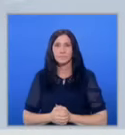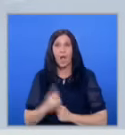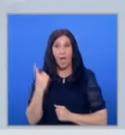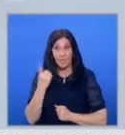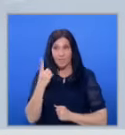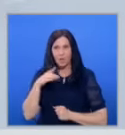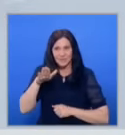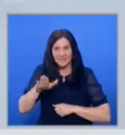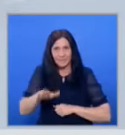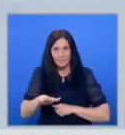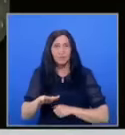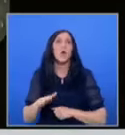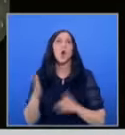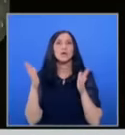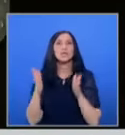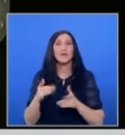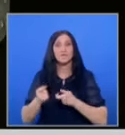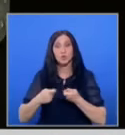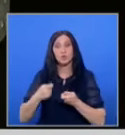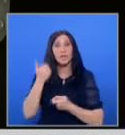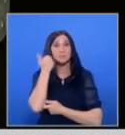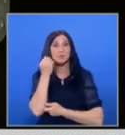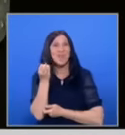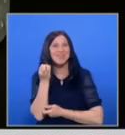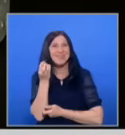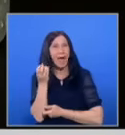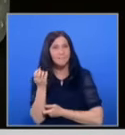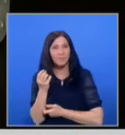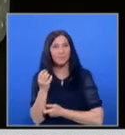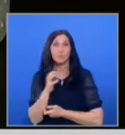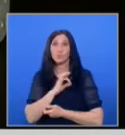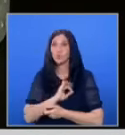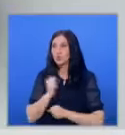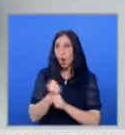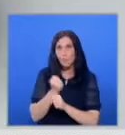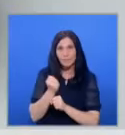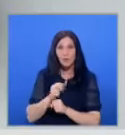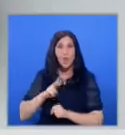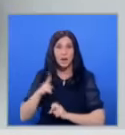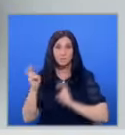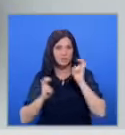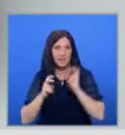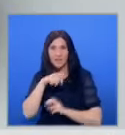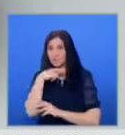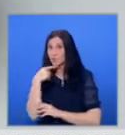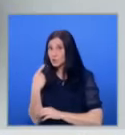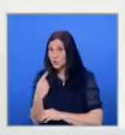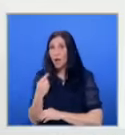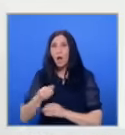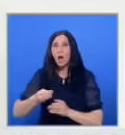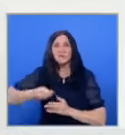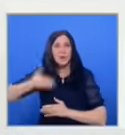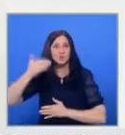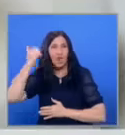Една от стъпките е ограничаването на търговията и използването на диаманти, добити, обработени или произведени в Русия.